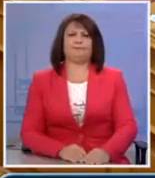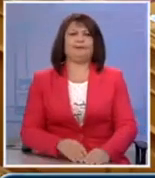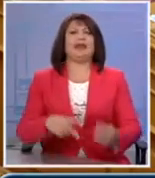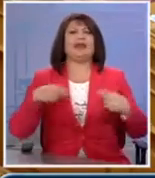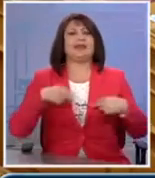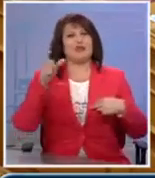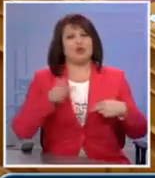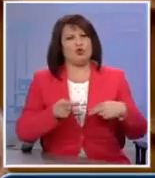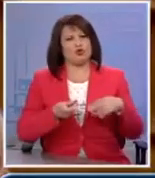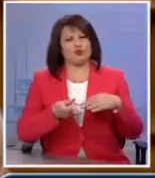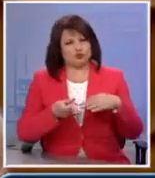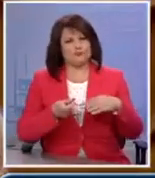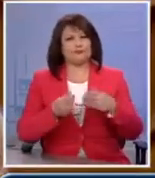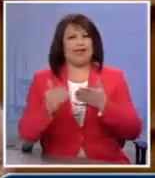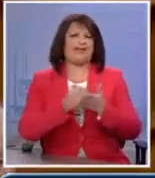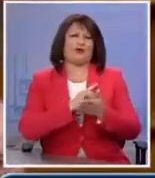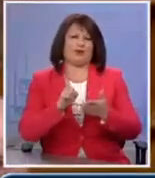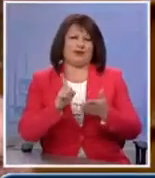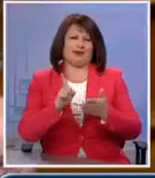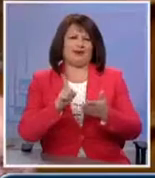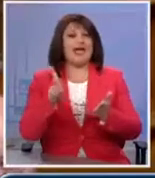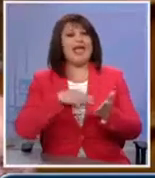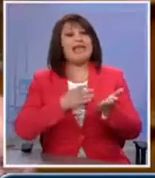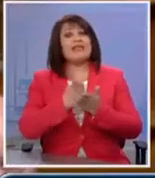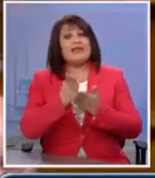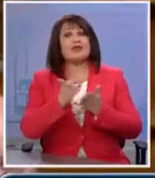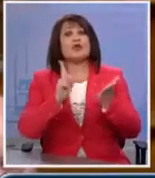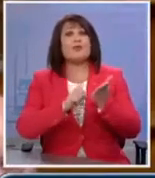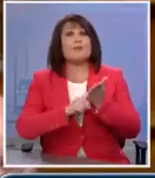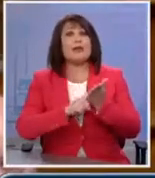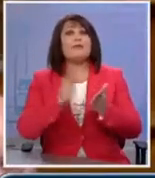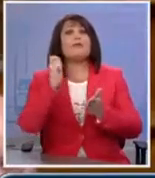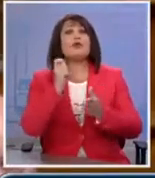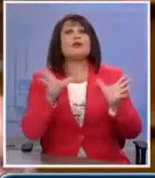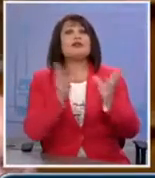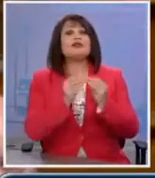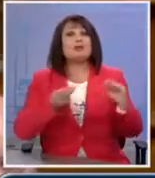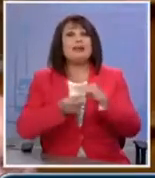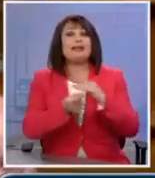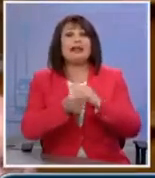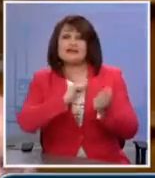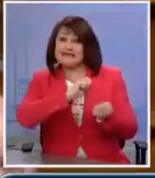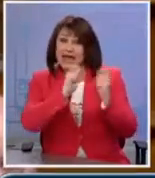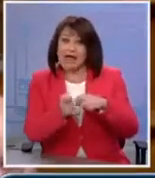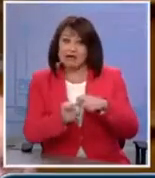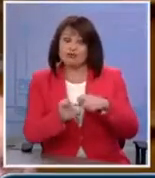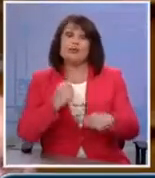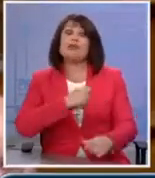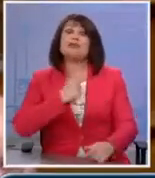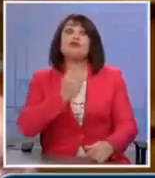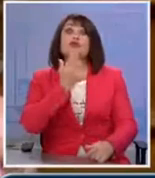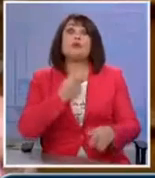Υπουργό. Έχει δίκιο όταν λέει ότι αν δεν αλλάξουμε την αστευτική πολιτική, δυστυχώς δεν μπορούμε να κάνουμε